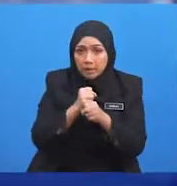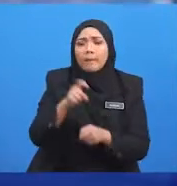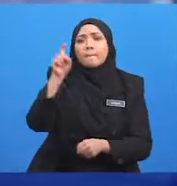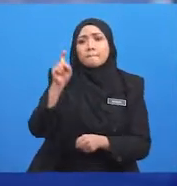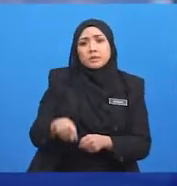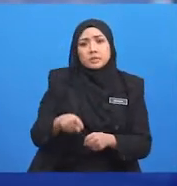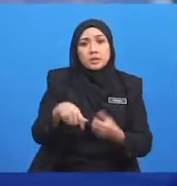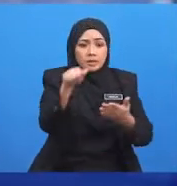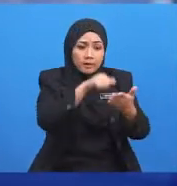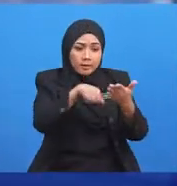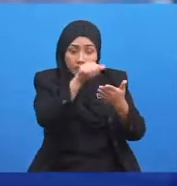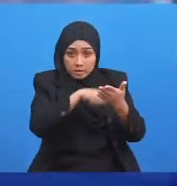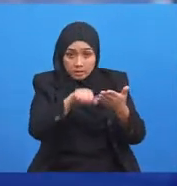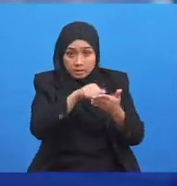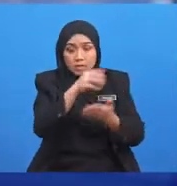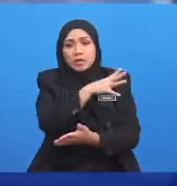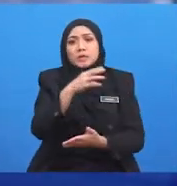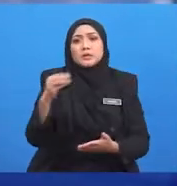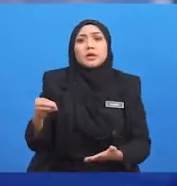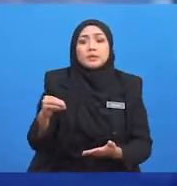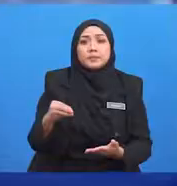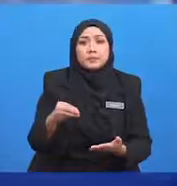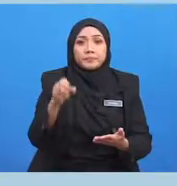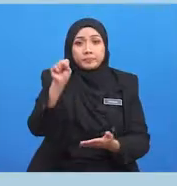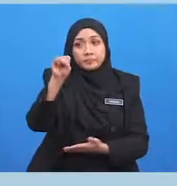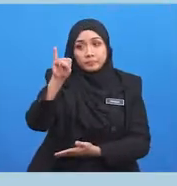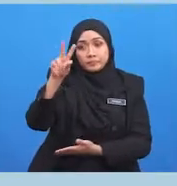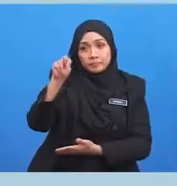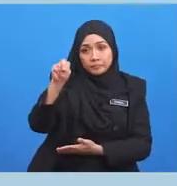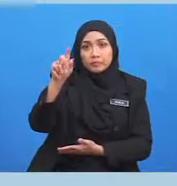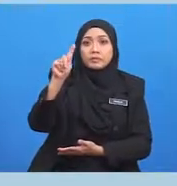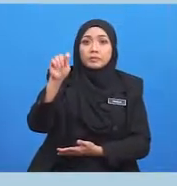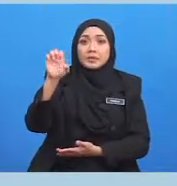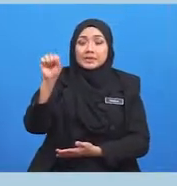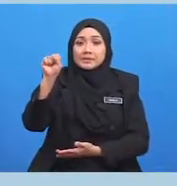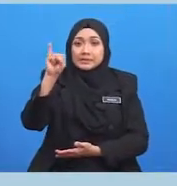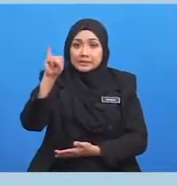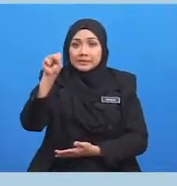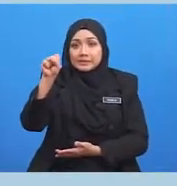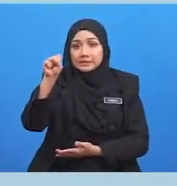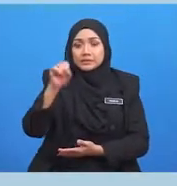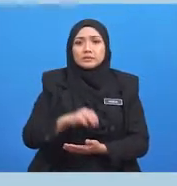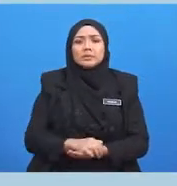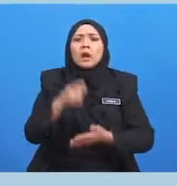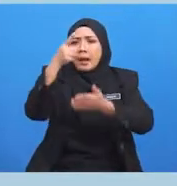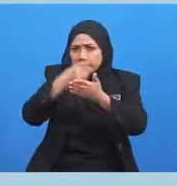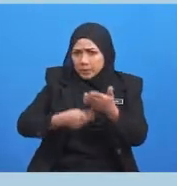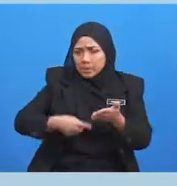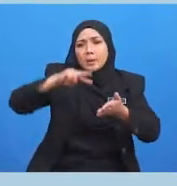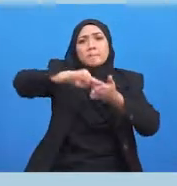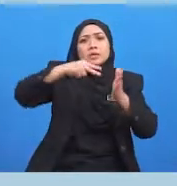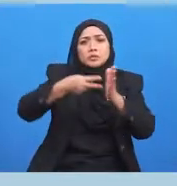perlu dianalisis dan disintesis. Tahukah murid-murid apa